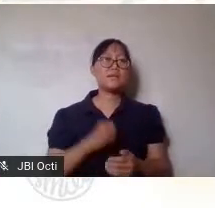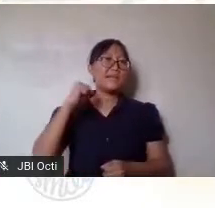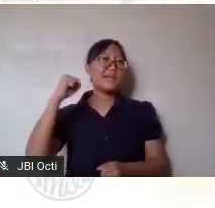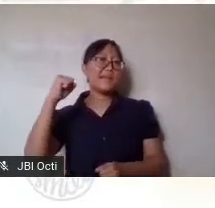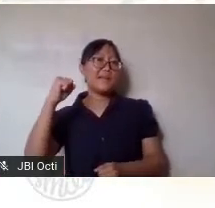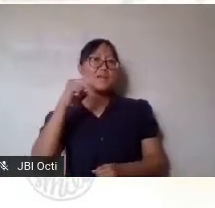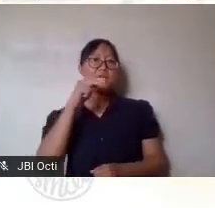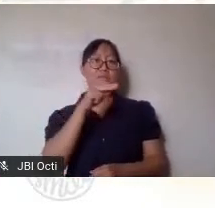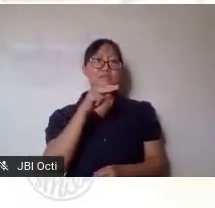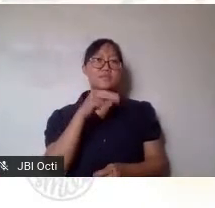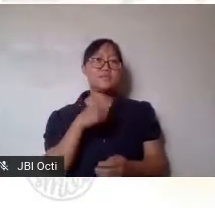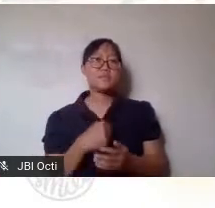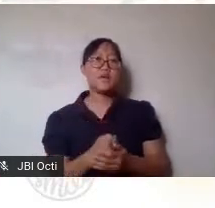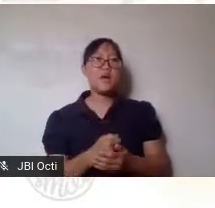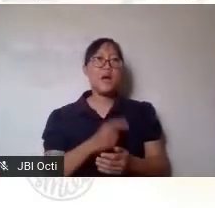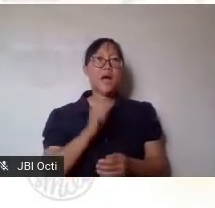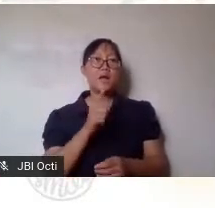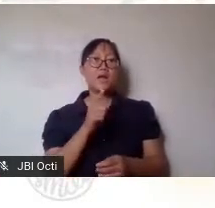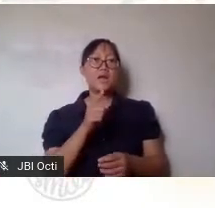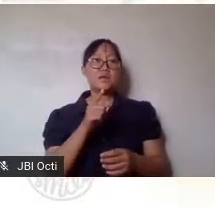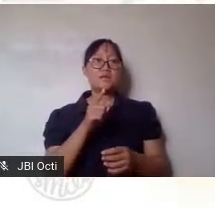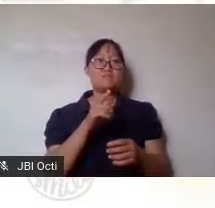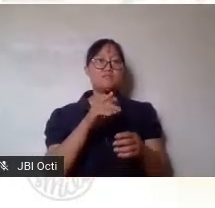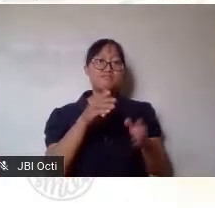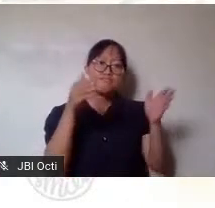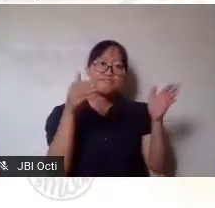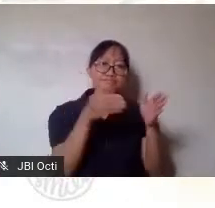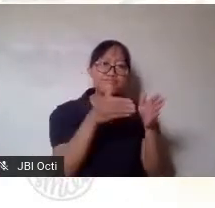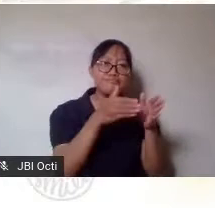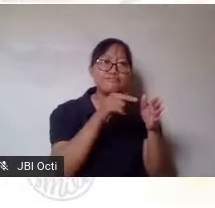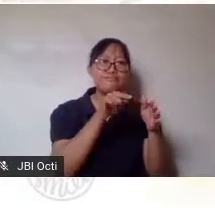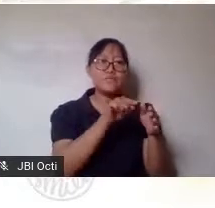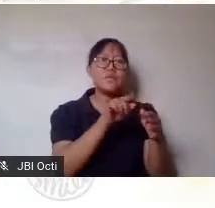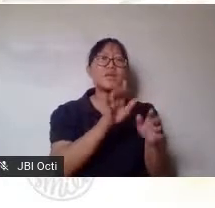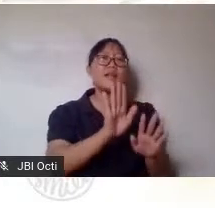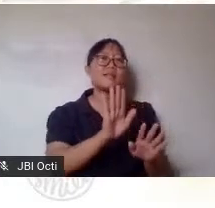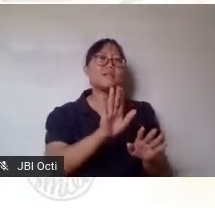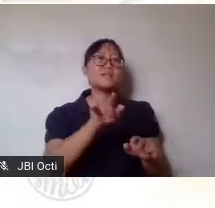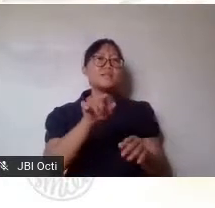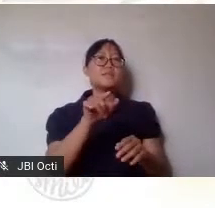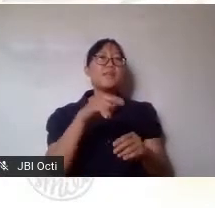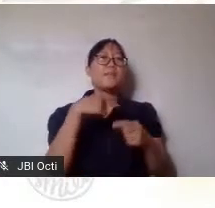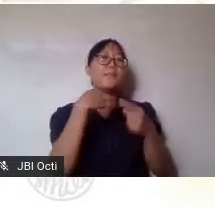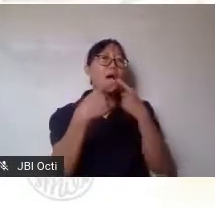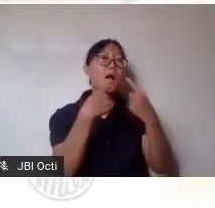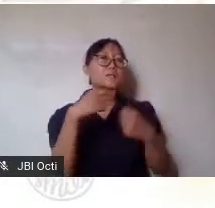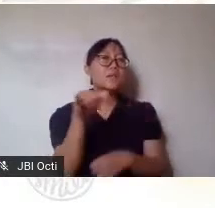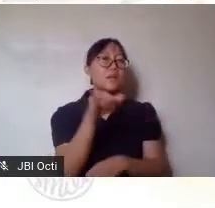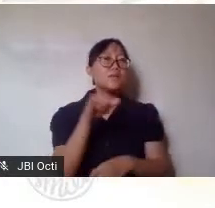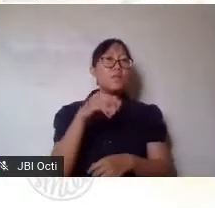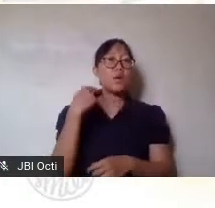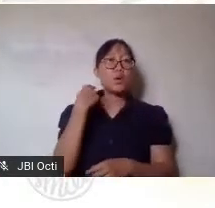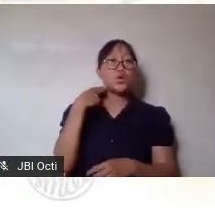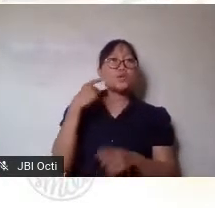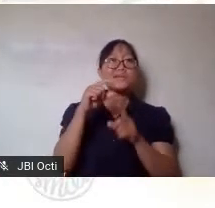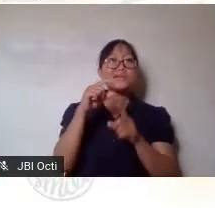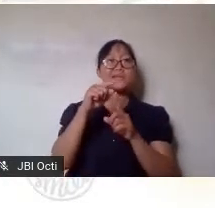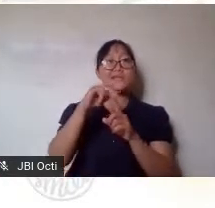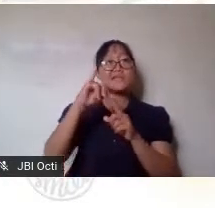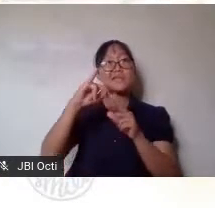hyperactivity disorder. Nah, kita akan bahas ini ya, Dr. Tian juga akan bahas itu, karena kasus disleksi